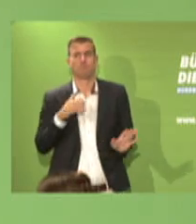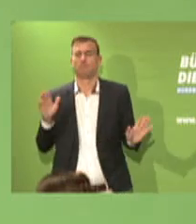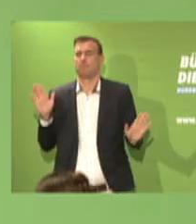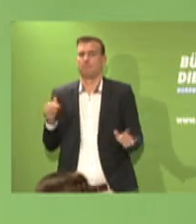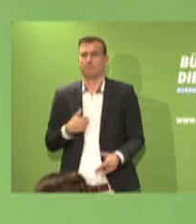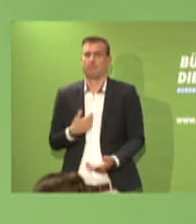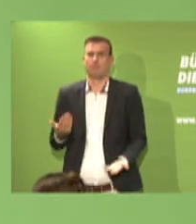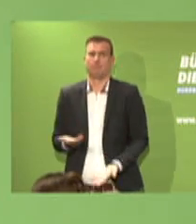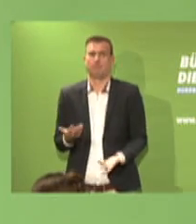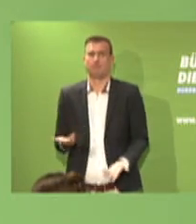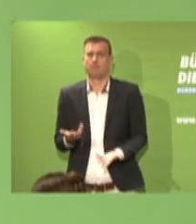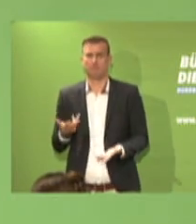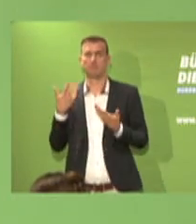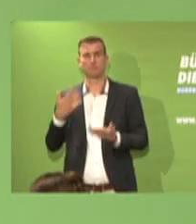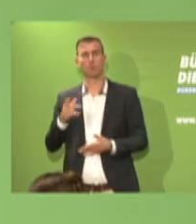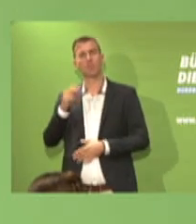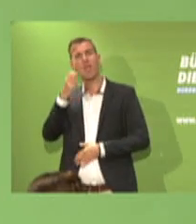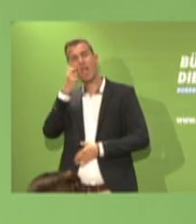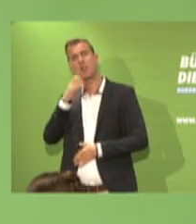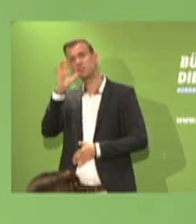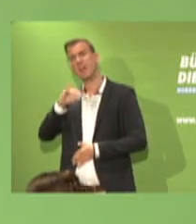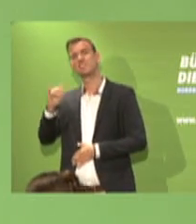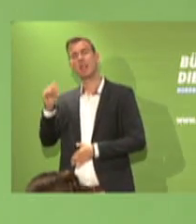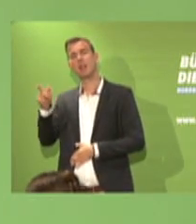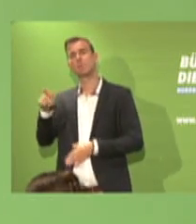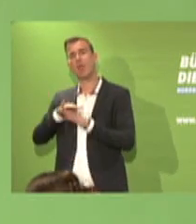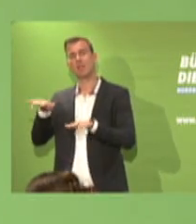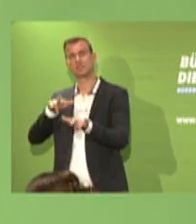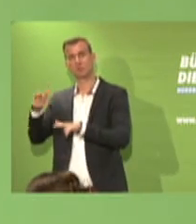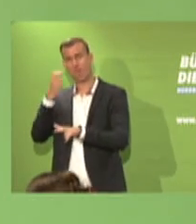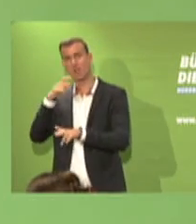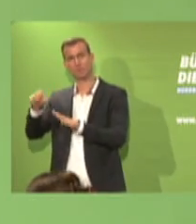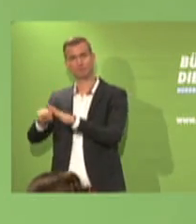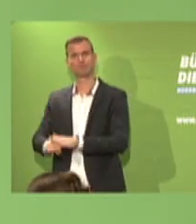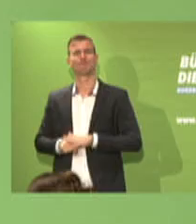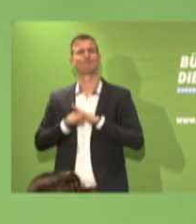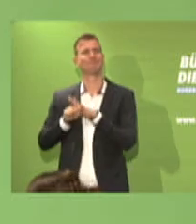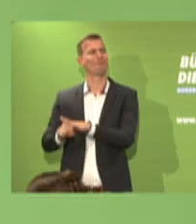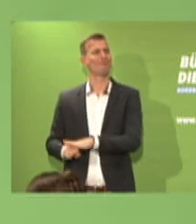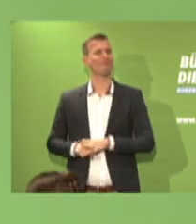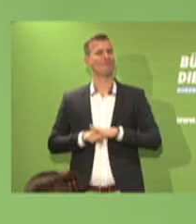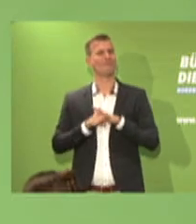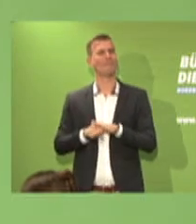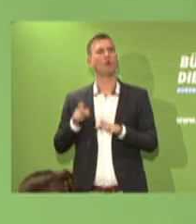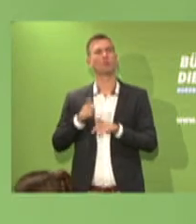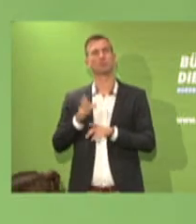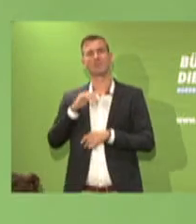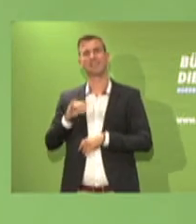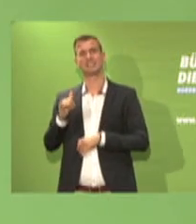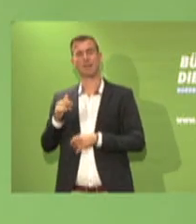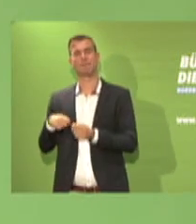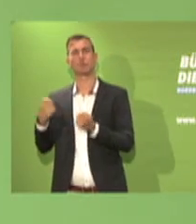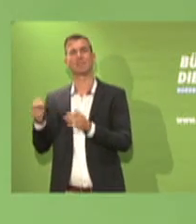haben auch mit Unterstützung der alten schwarz-gelben Landesregierung und noch mit der abgewählten